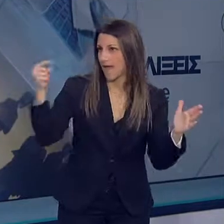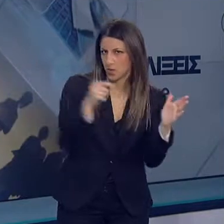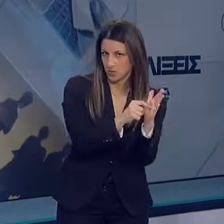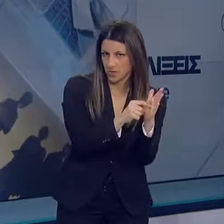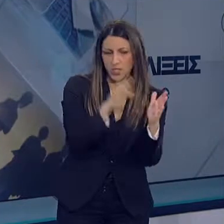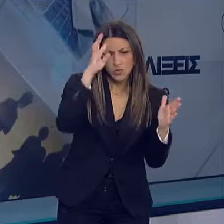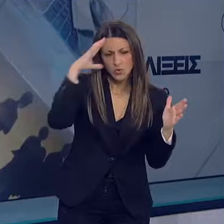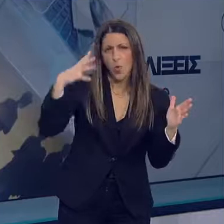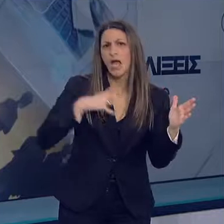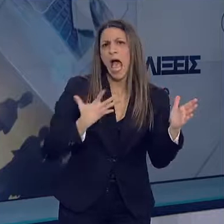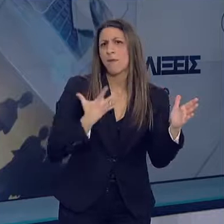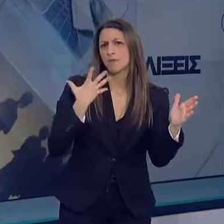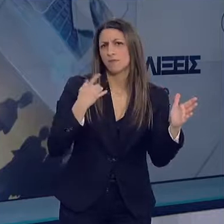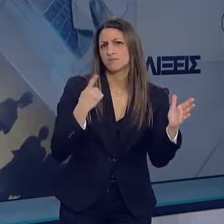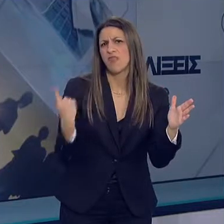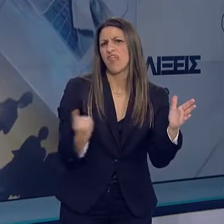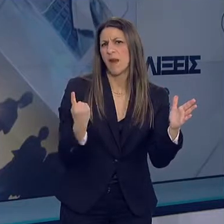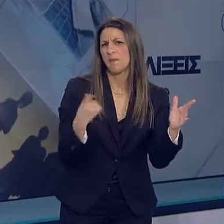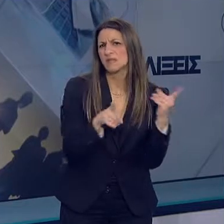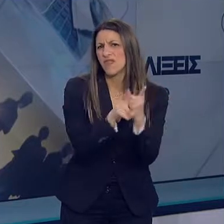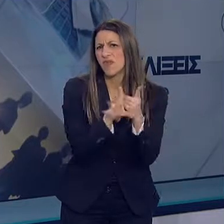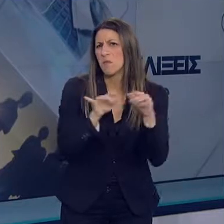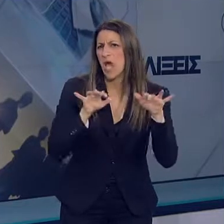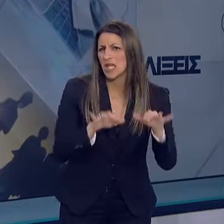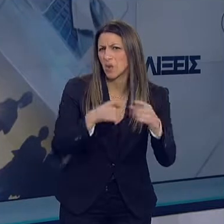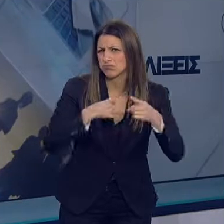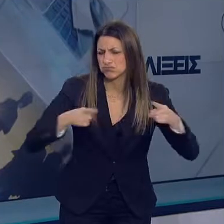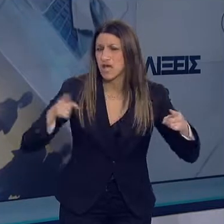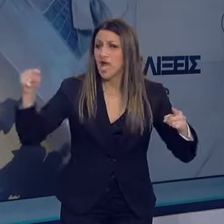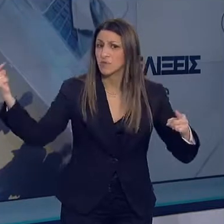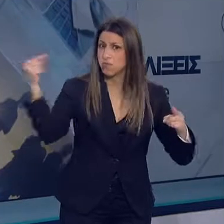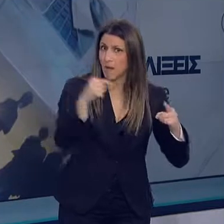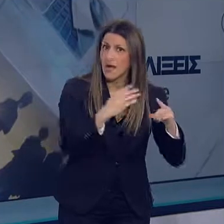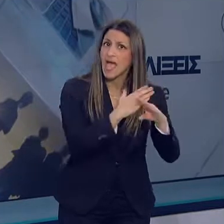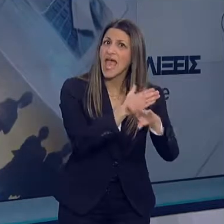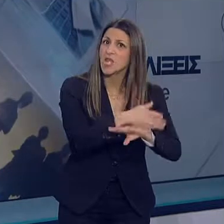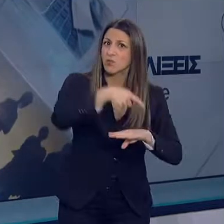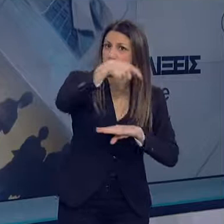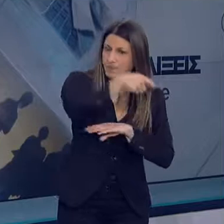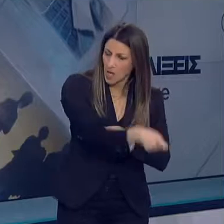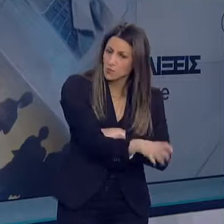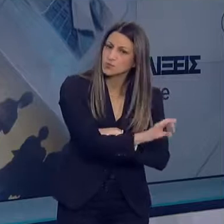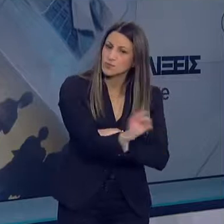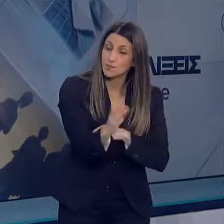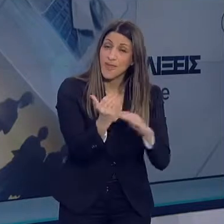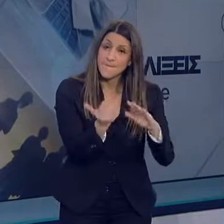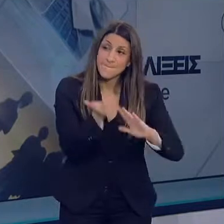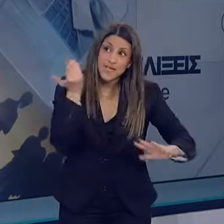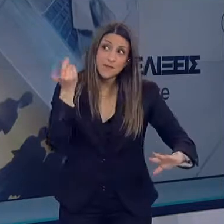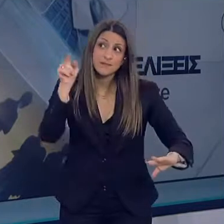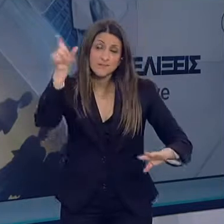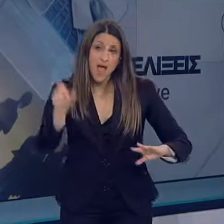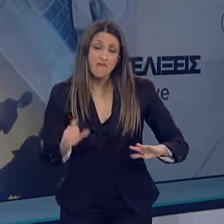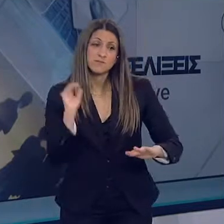ακτινοθεραπεία και σύνοδοί τους, προκειμένου να μείνουν για τη διάρκεια της θεραπείας τους. Οι συμπολίτες μας αυτοί θα πρέπει να απευθύνονται στον προϊστάμενο του